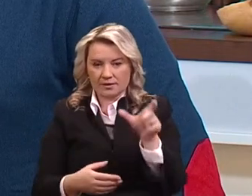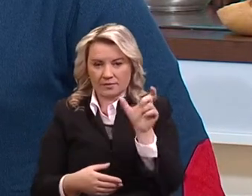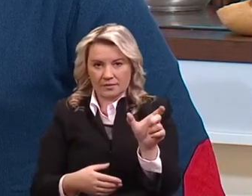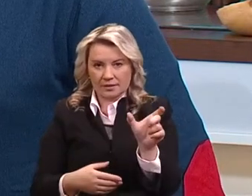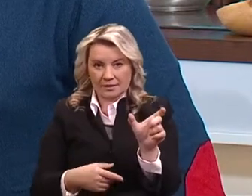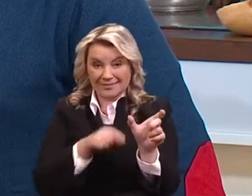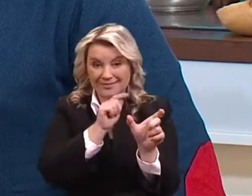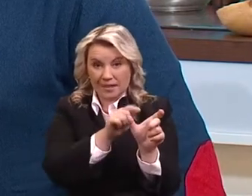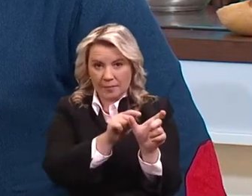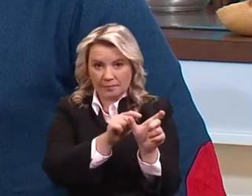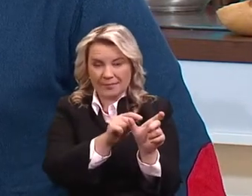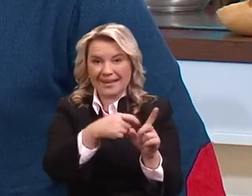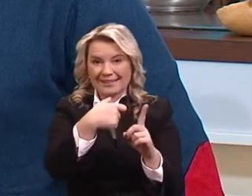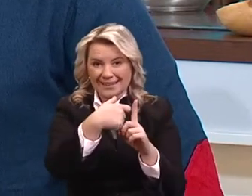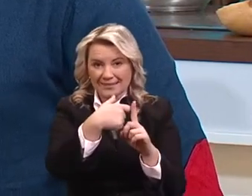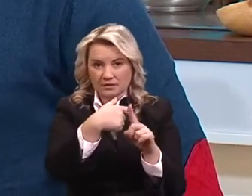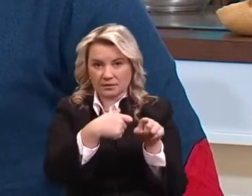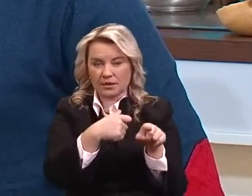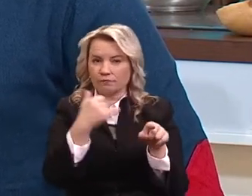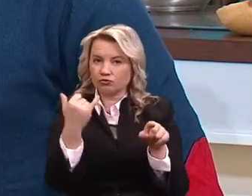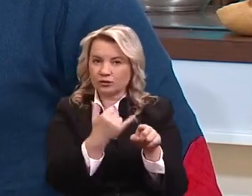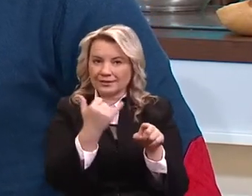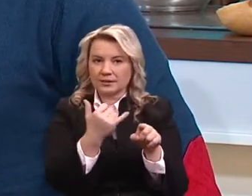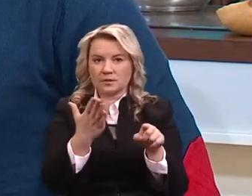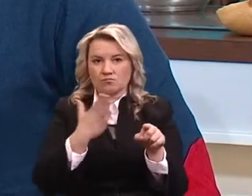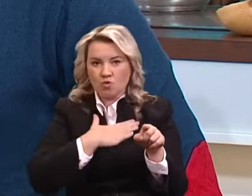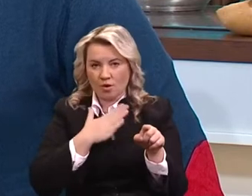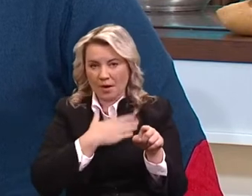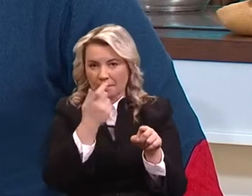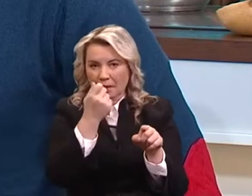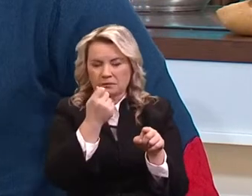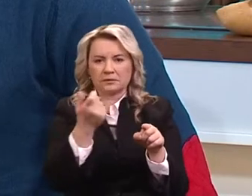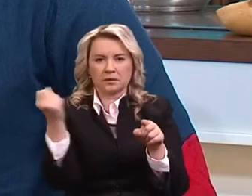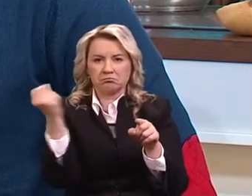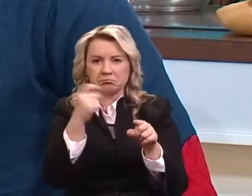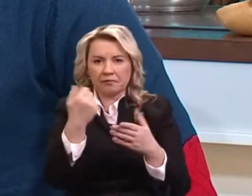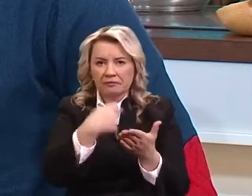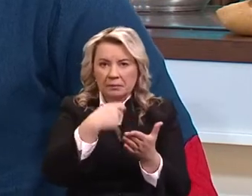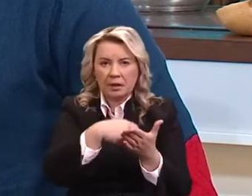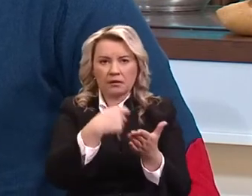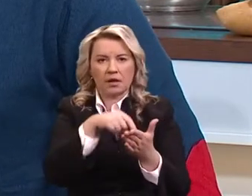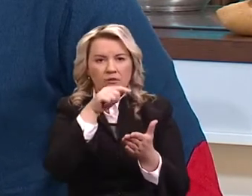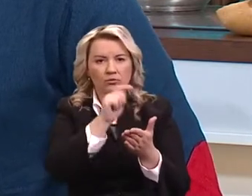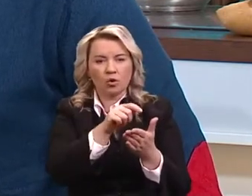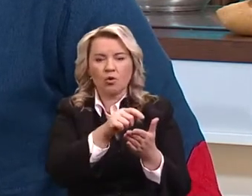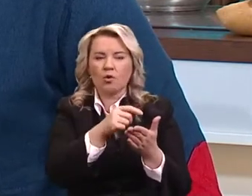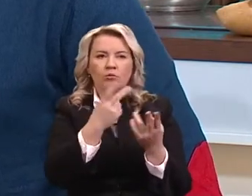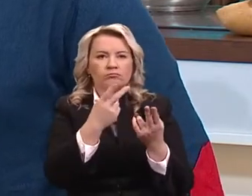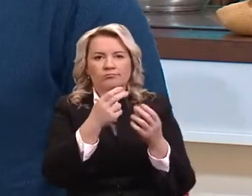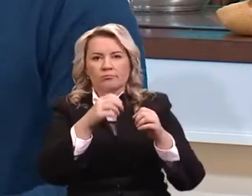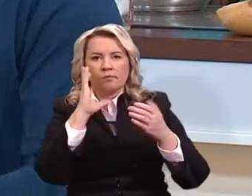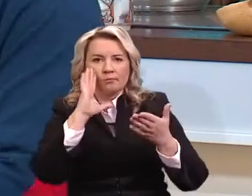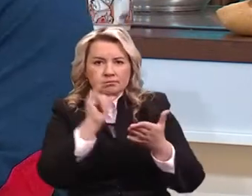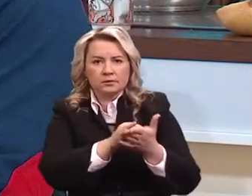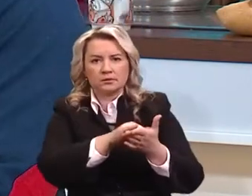jsem si vydělal v práci, které mi tam přišly a ze kterých bych měl mít nastavené takové ty inkasa, trvalé příkazy a podobné věci. To k tomu mám internetové